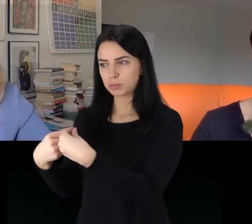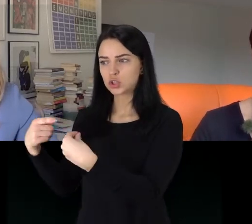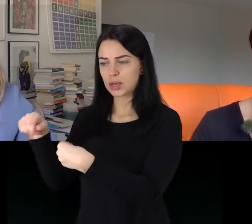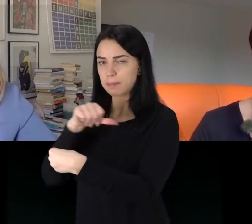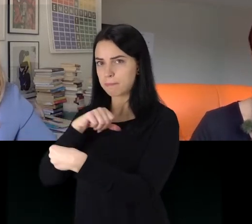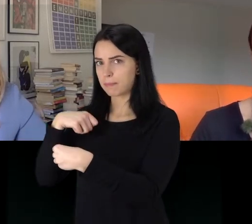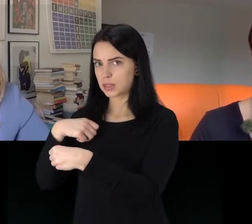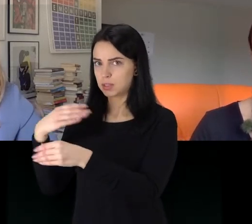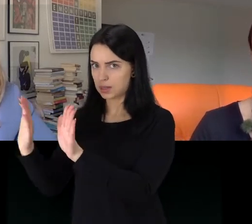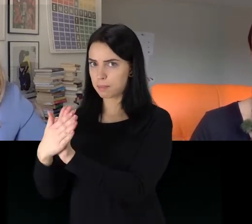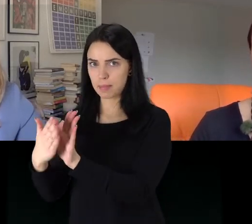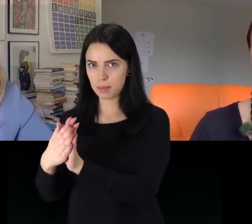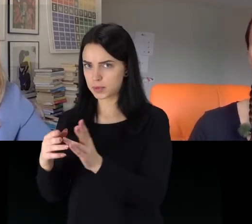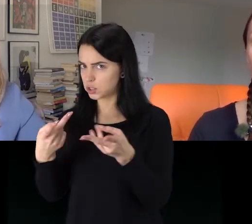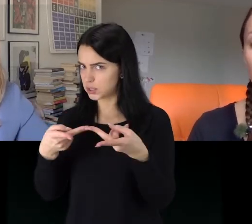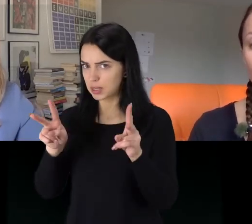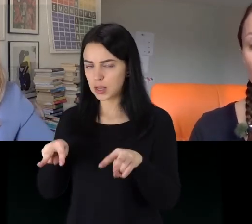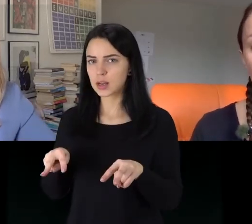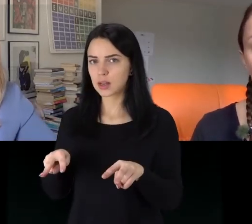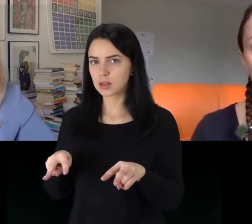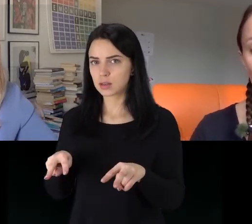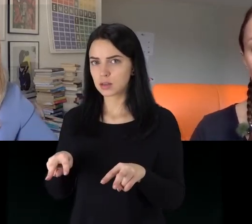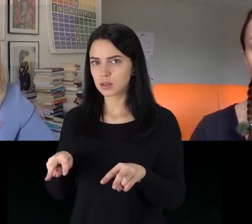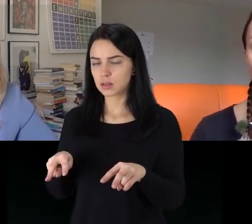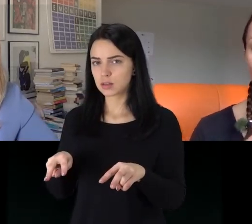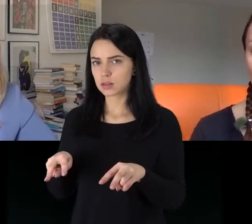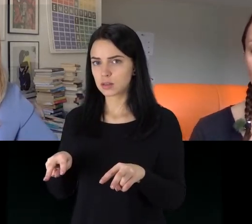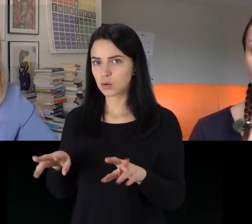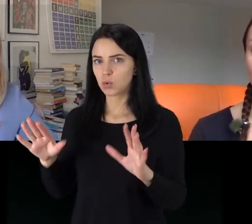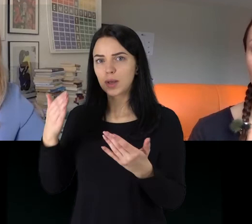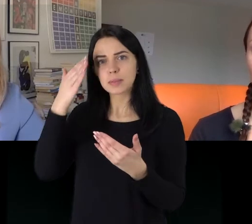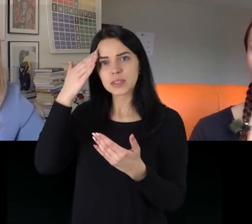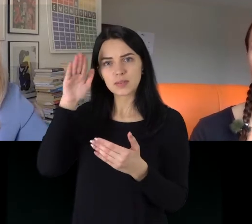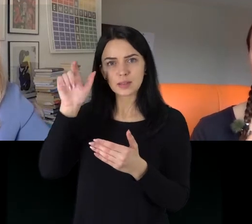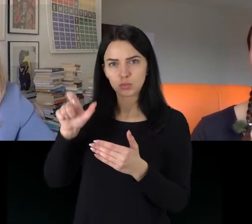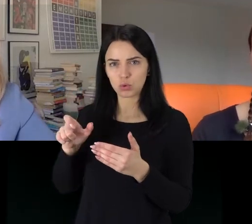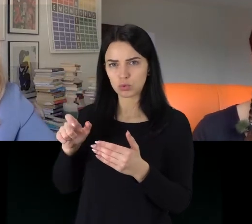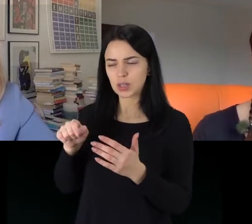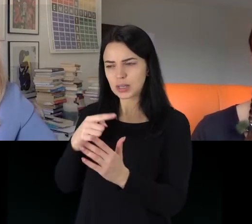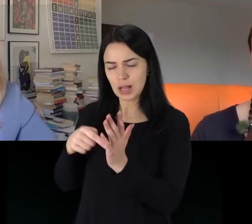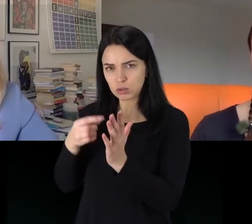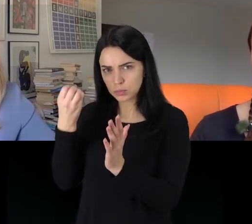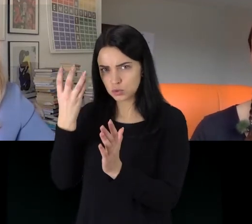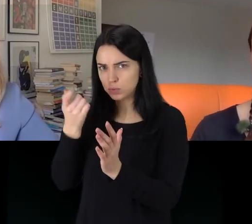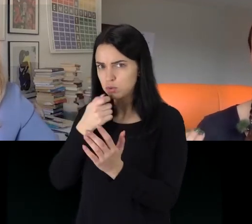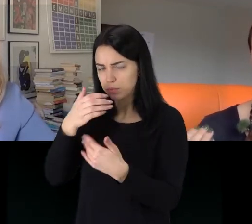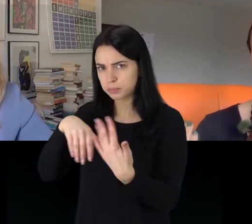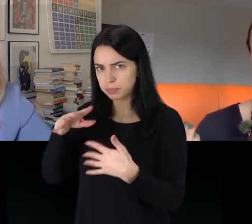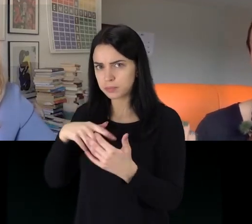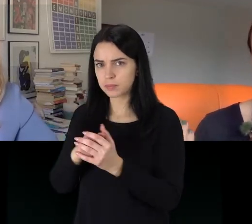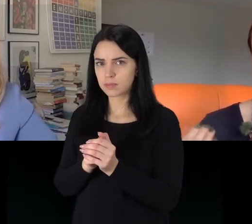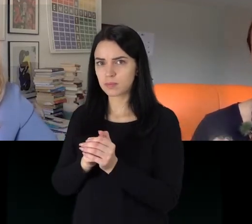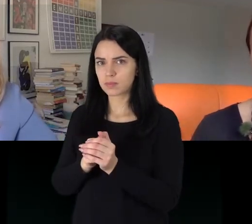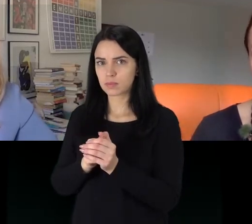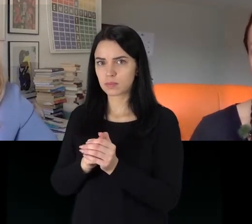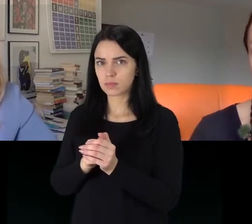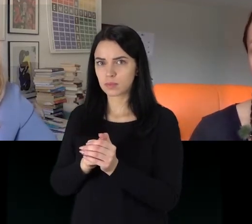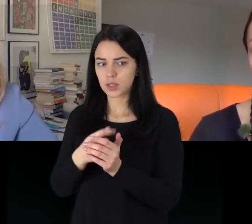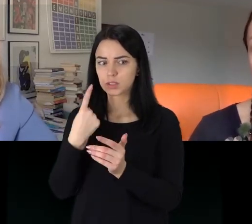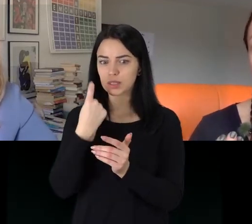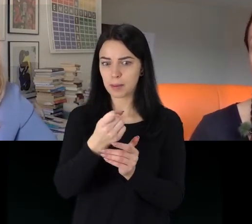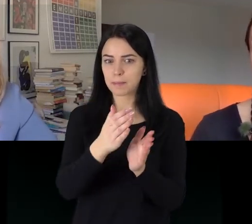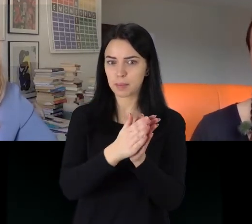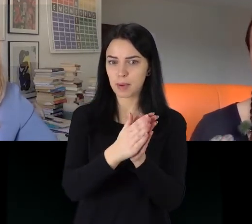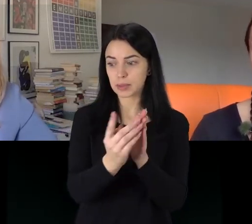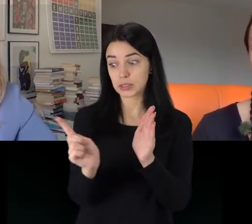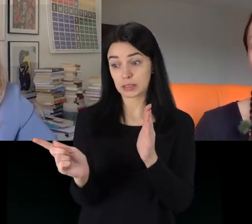prašymo? Ar ta pagalba bus suteikta, jūs suprantat, ką aš noriu paklausti, ar jinai bus suteikta, ar man sakys, bet taigi čia ne jums reikia